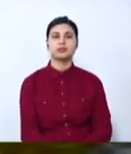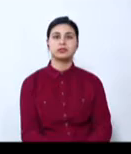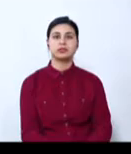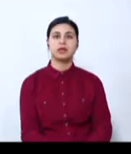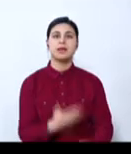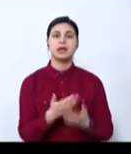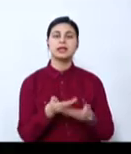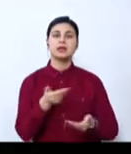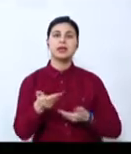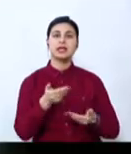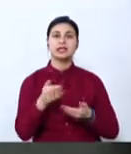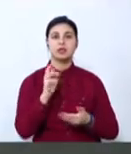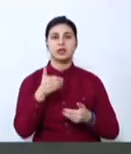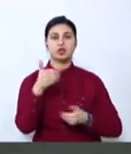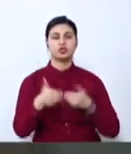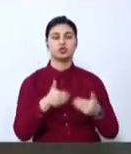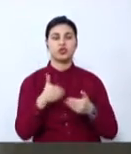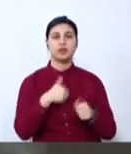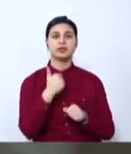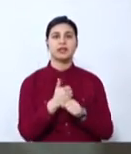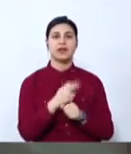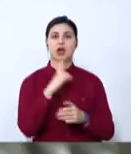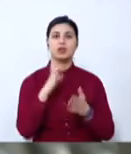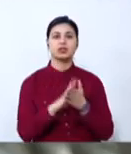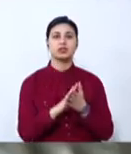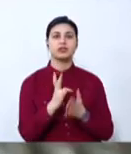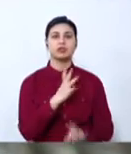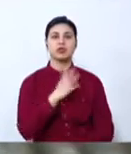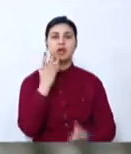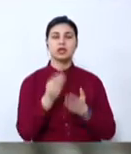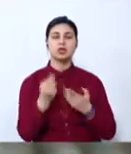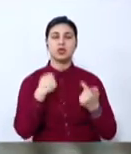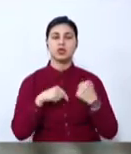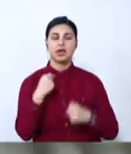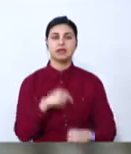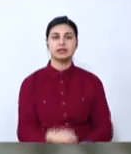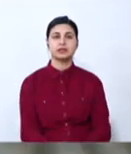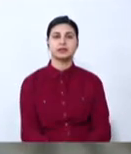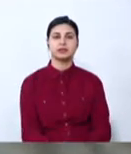მაგალითად ფეხით სიარულმა და ცურვამ. Თავარია მუდმივად უსმინოთ საკუთარ ორგანიზმს.